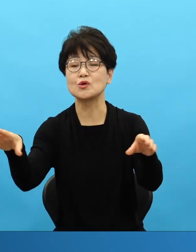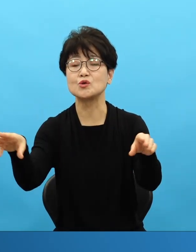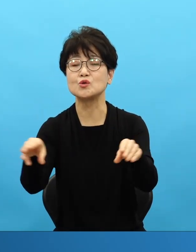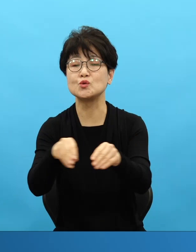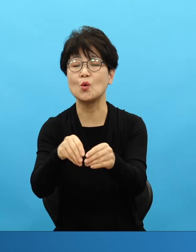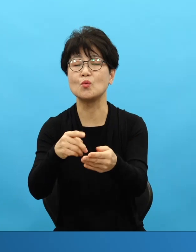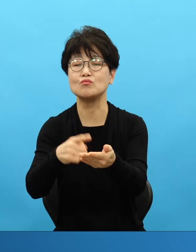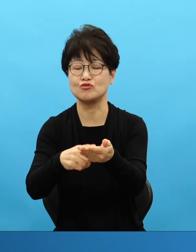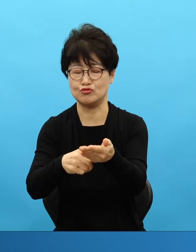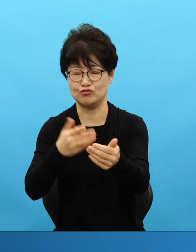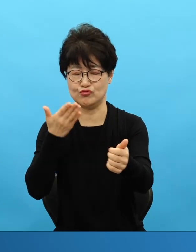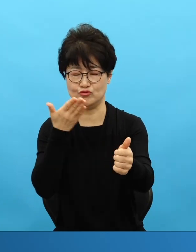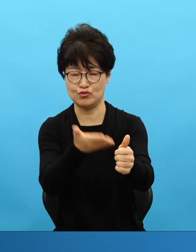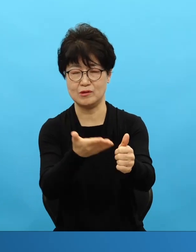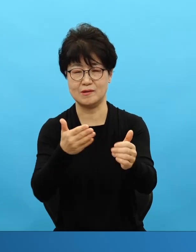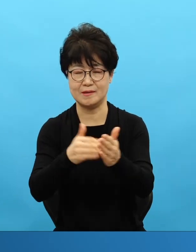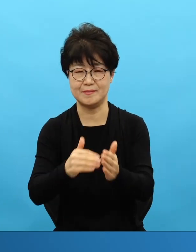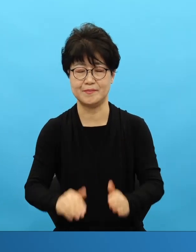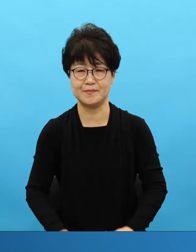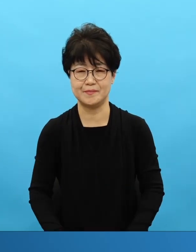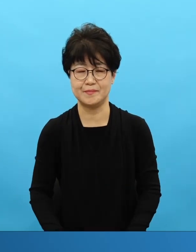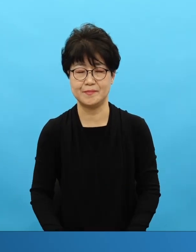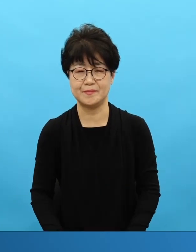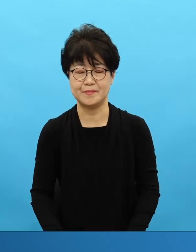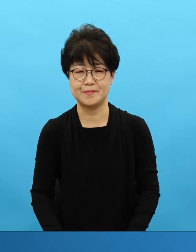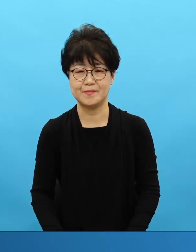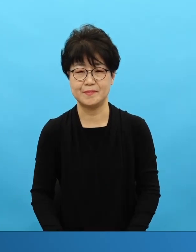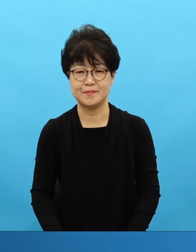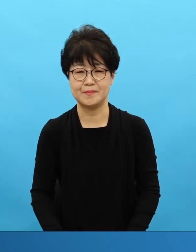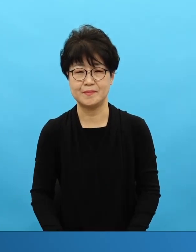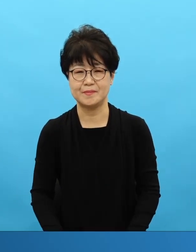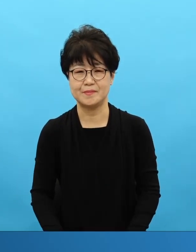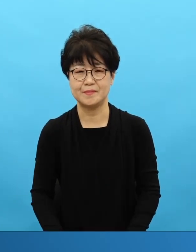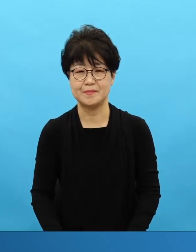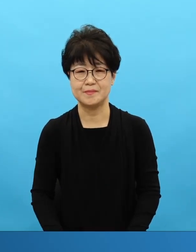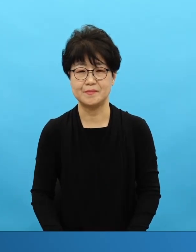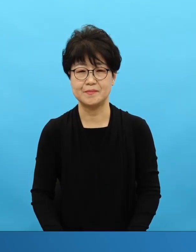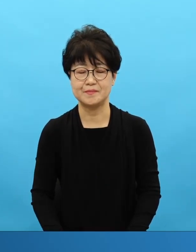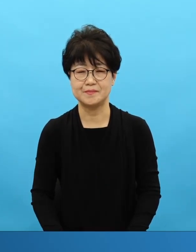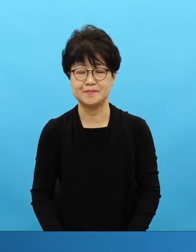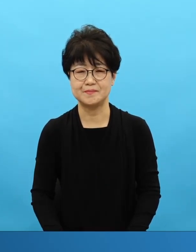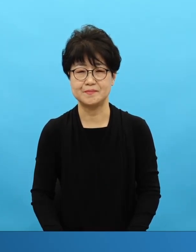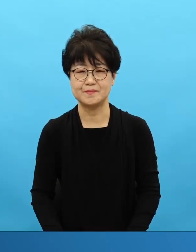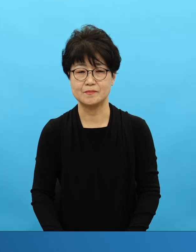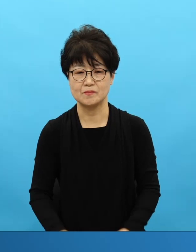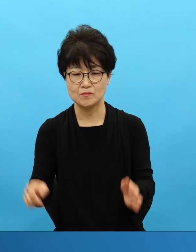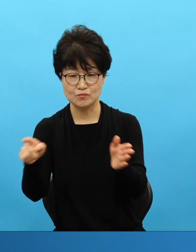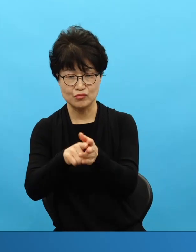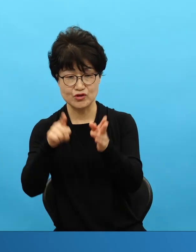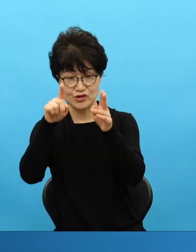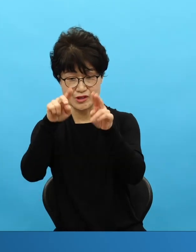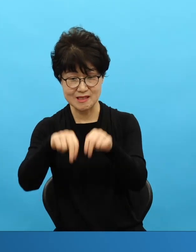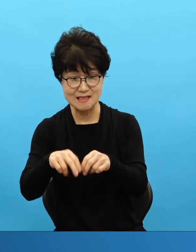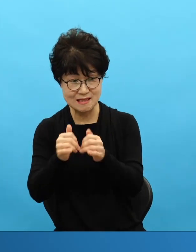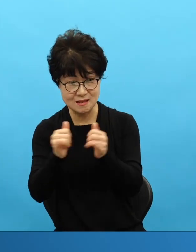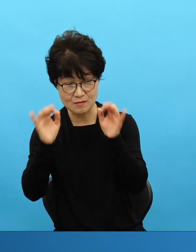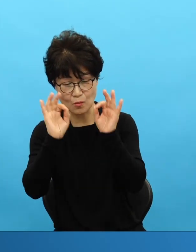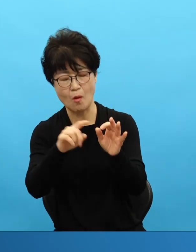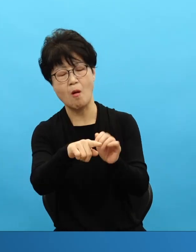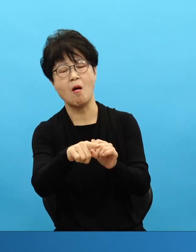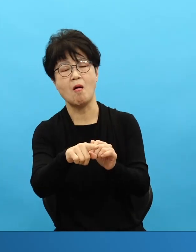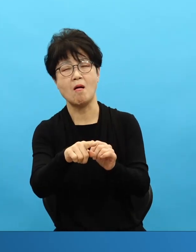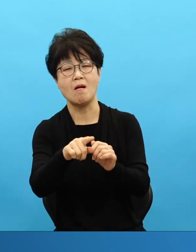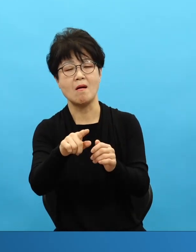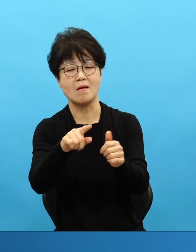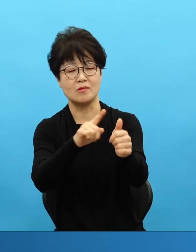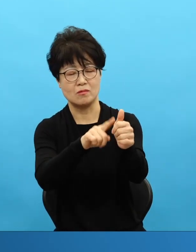말이 있습니다. That's something the unbelievers said. 여호와께서 범사에 너와 함께 하시는구나. His God is with 그랬습니다. you in